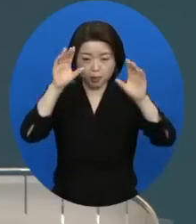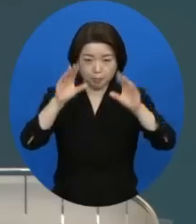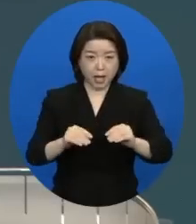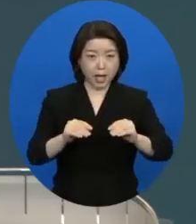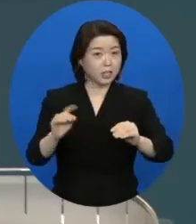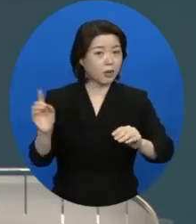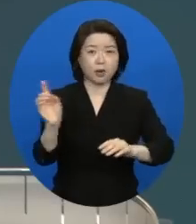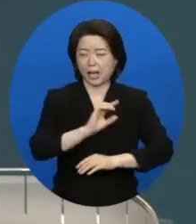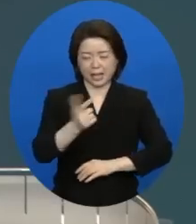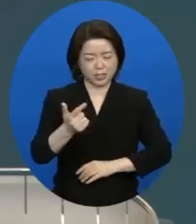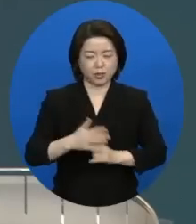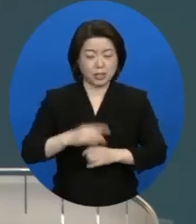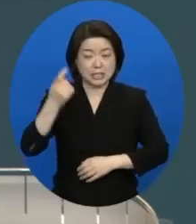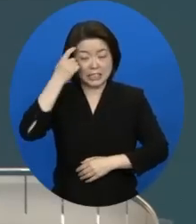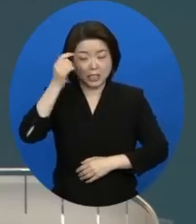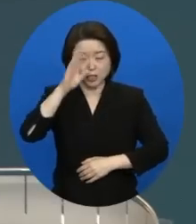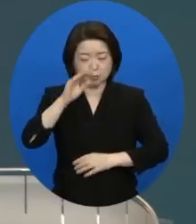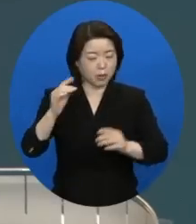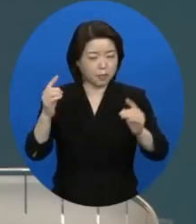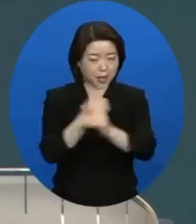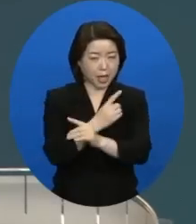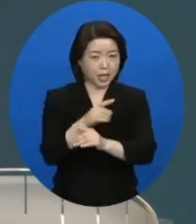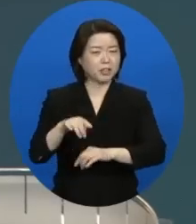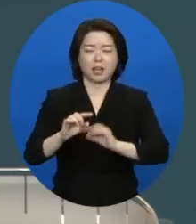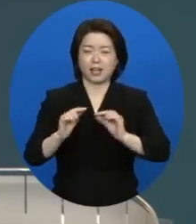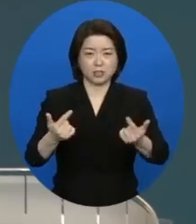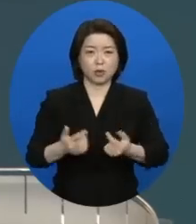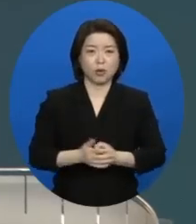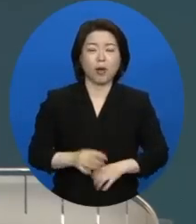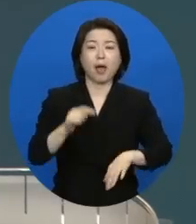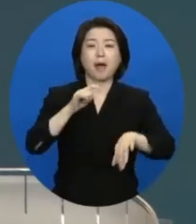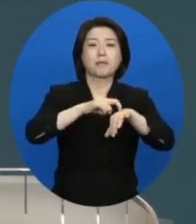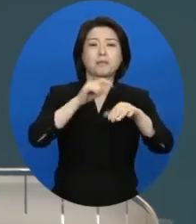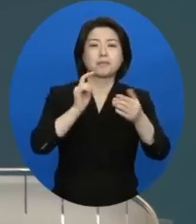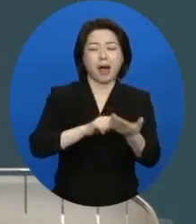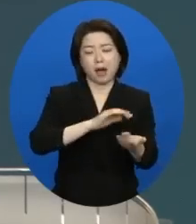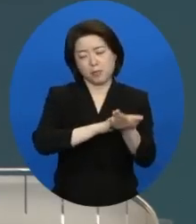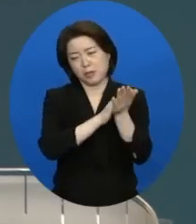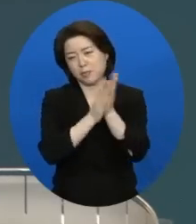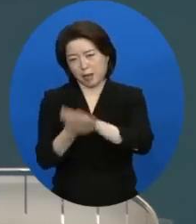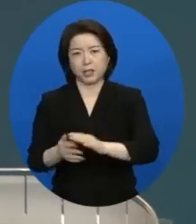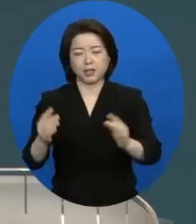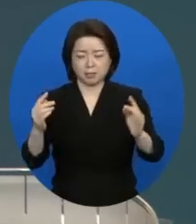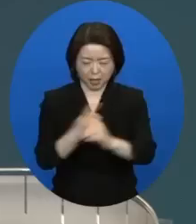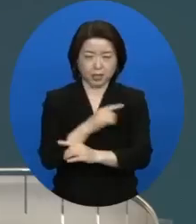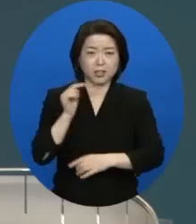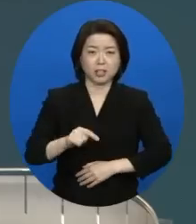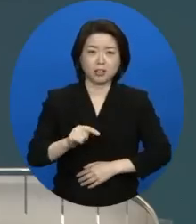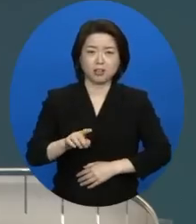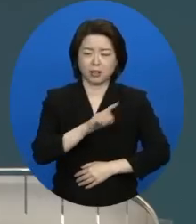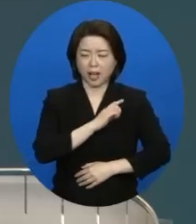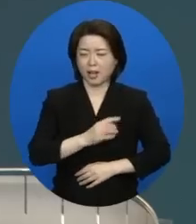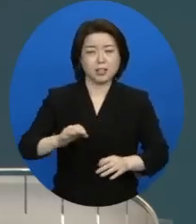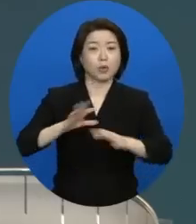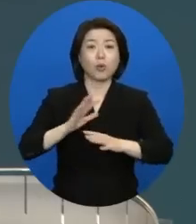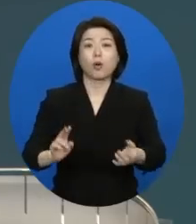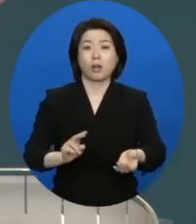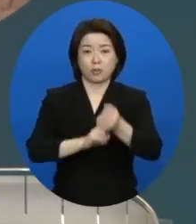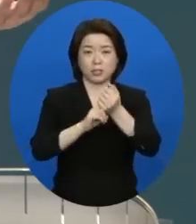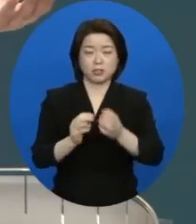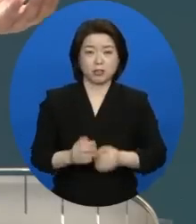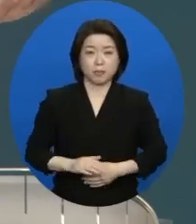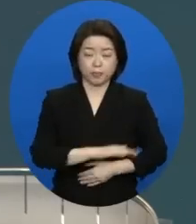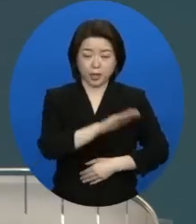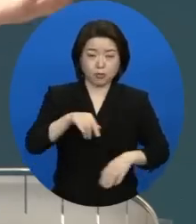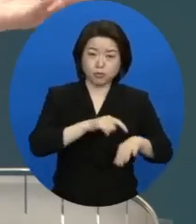아닙니다. 정신병이 치유받는 것도 아니에요. 마음이 바뀌는 거예요, 마음이. 여러분, 도대체